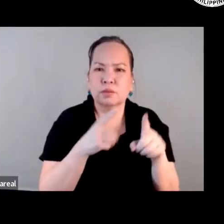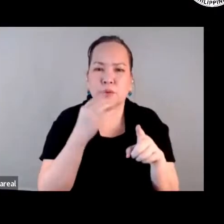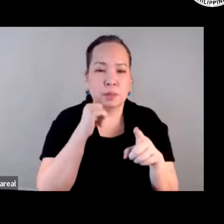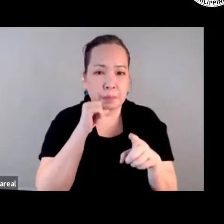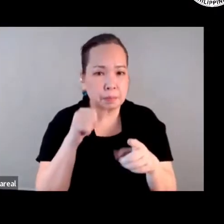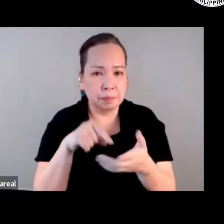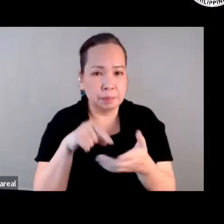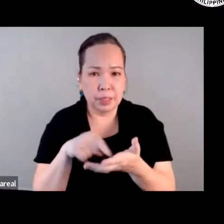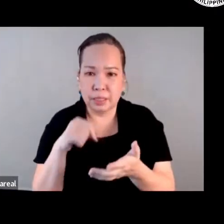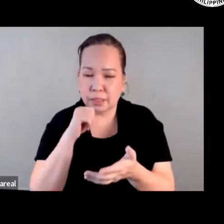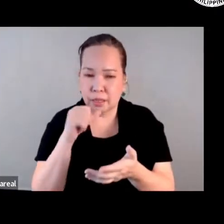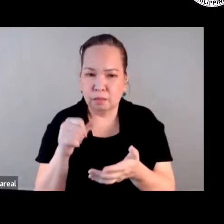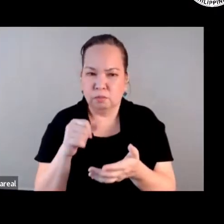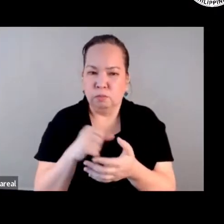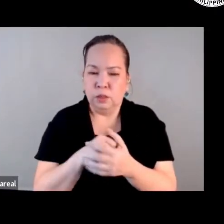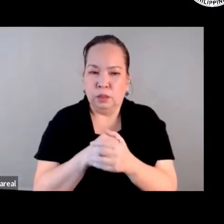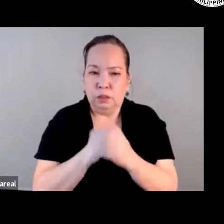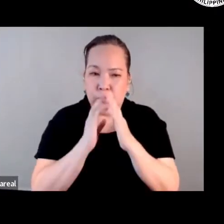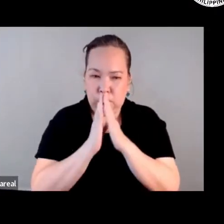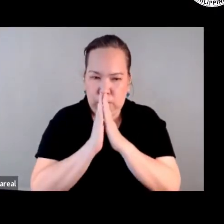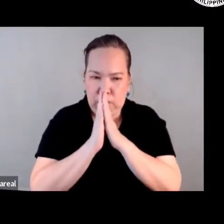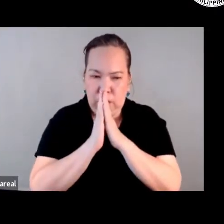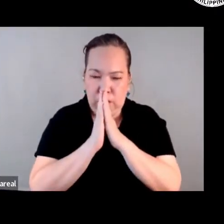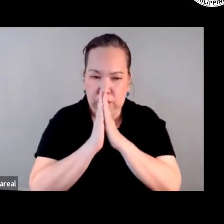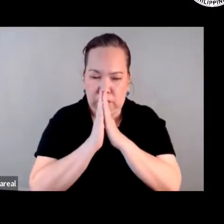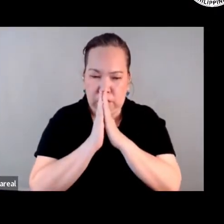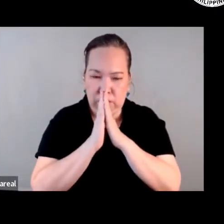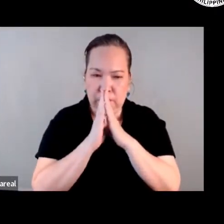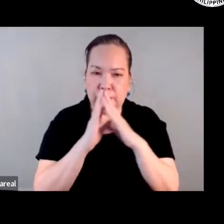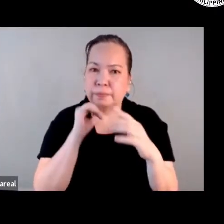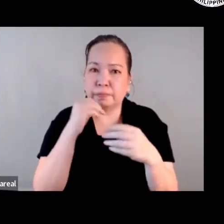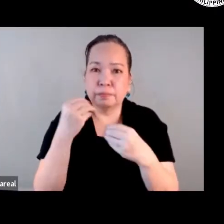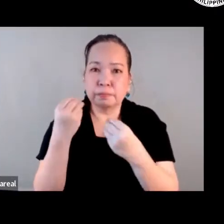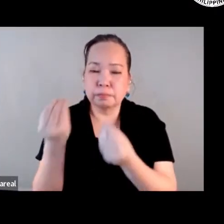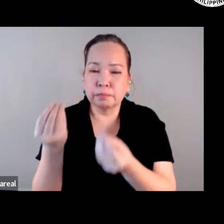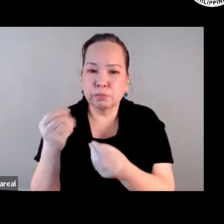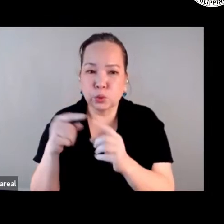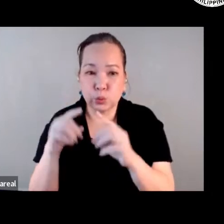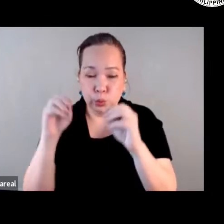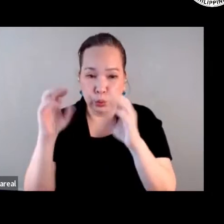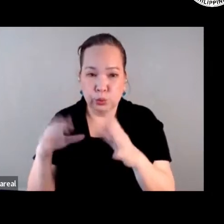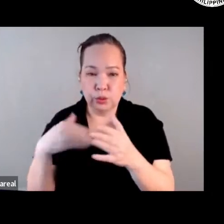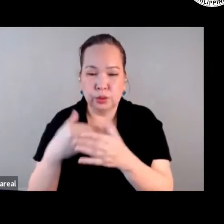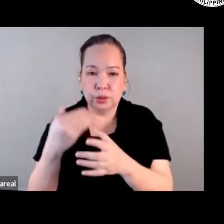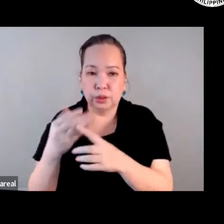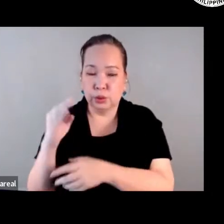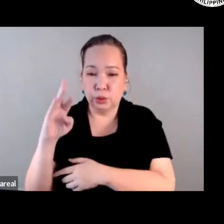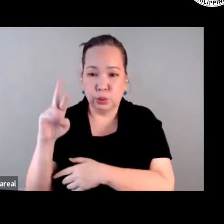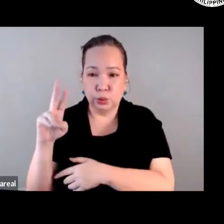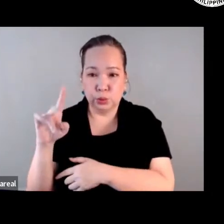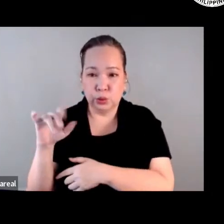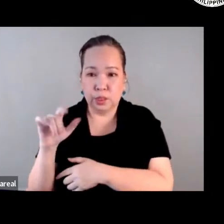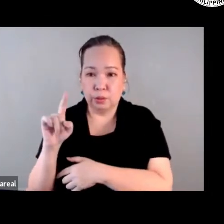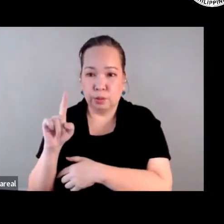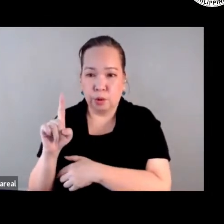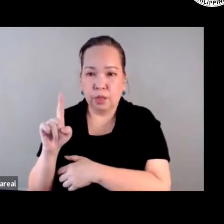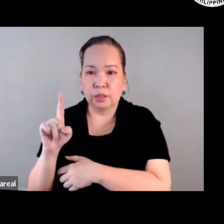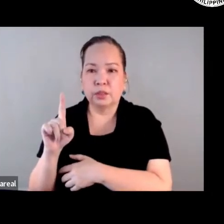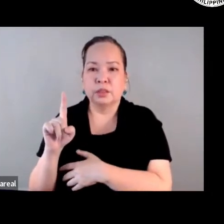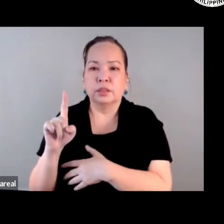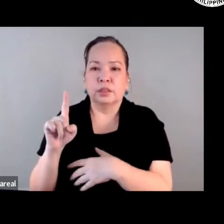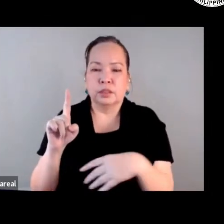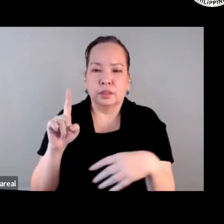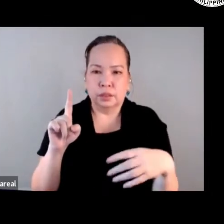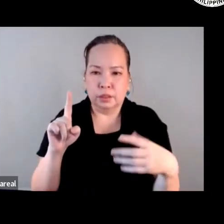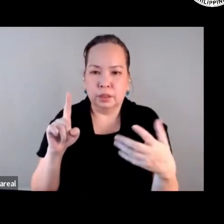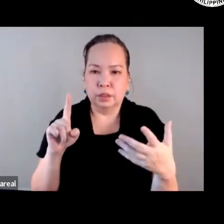ito naibigay sa mga teachers po natin, no. And then nung July 1, 2021 po, another the DepEd